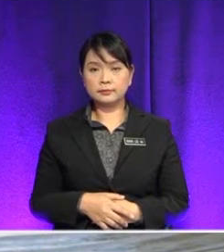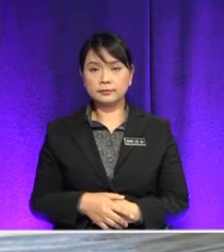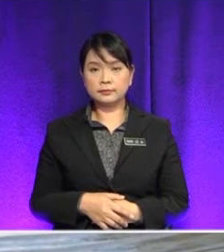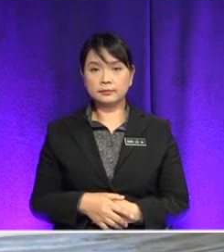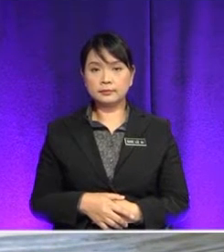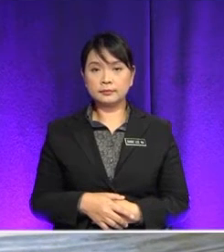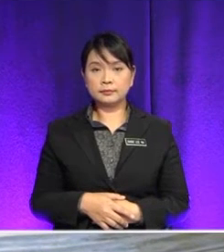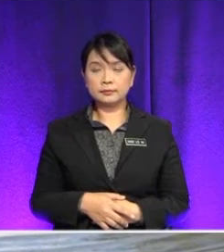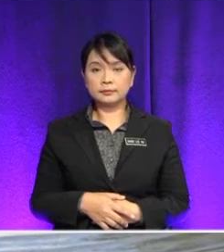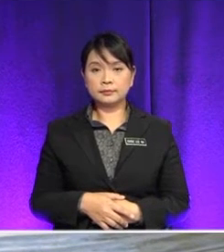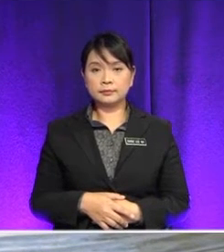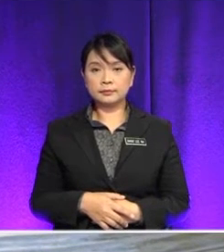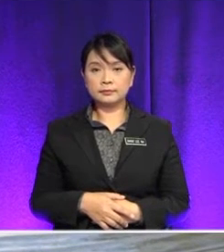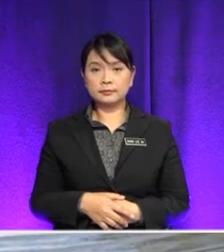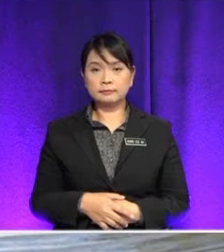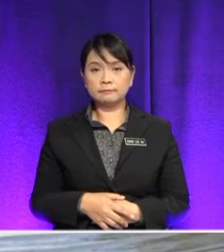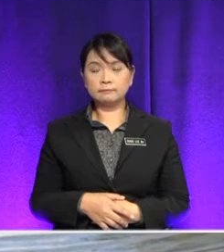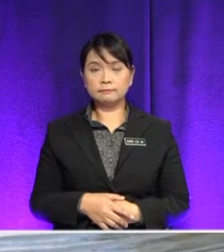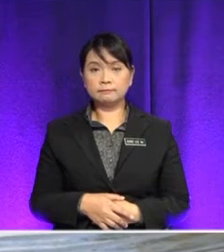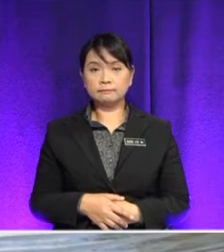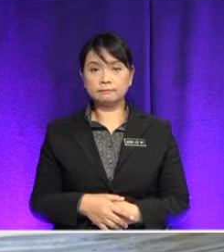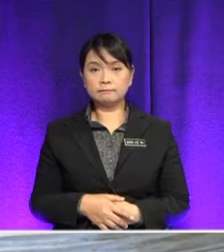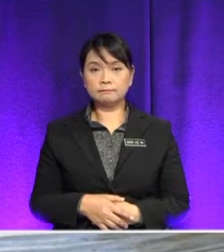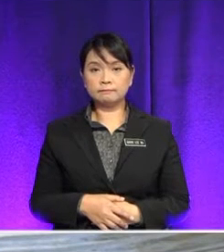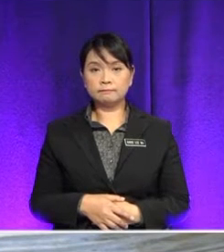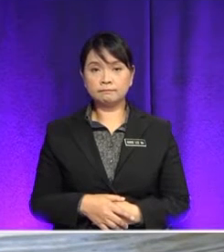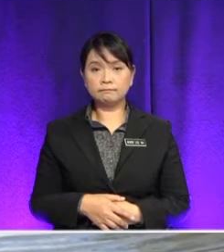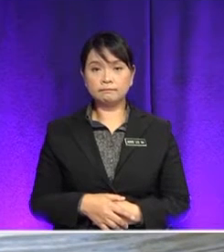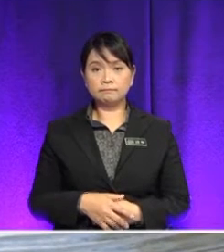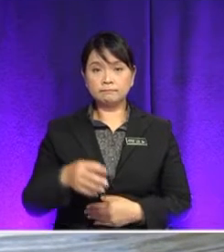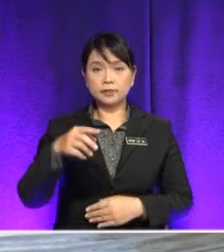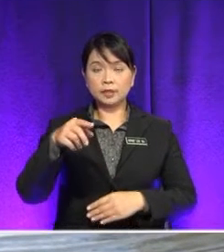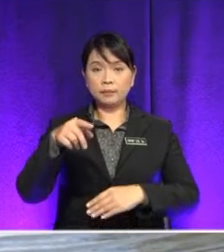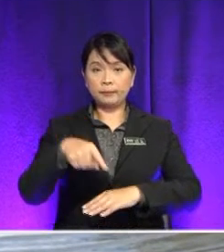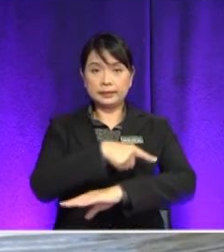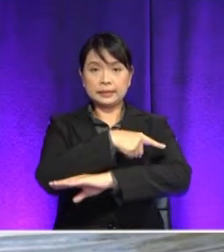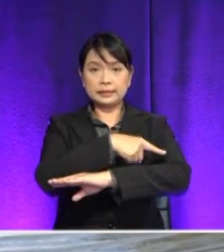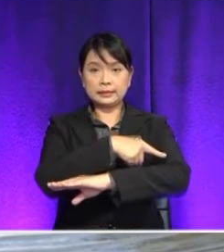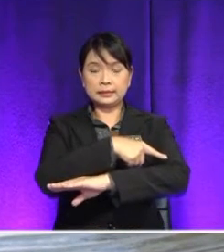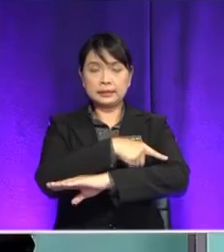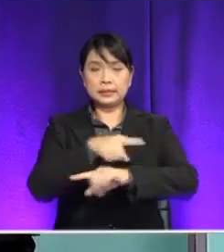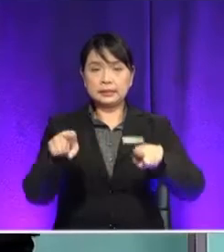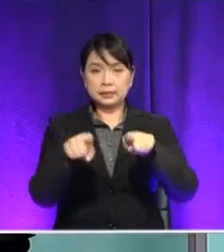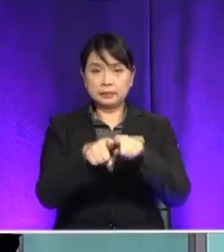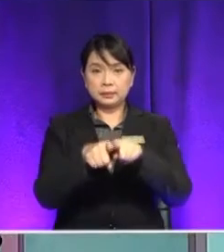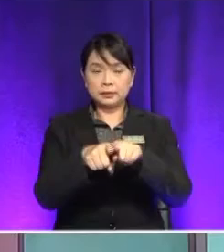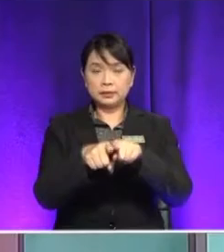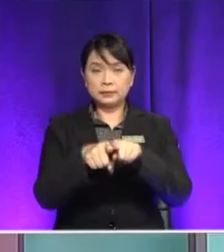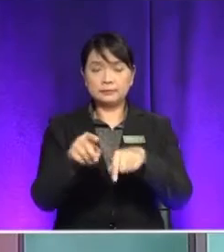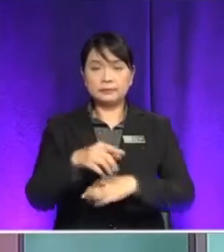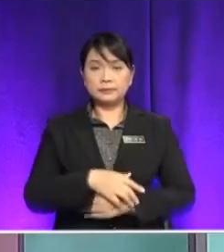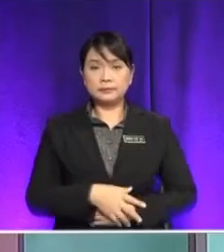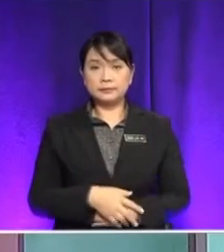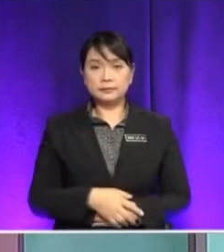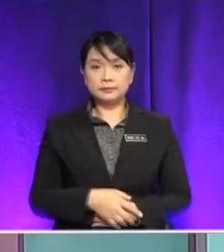tengok zamannya tempoh dia lebih lama yaitu sbanyak semakin panjang-panjang